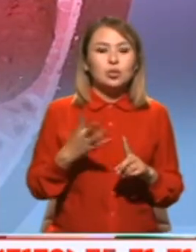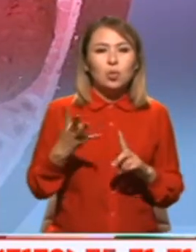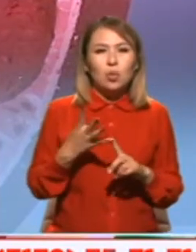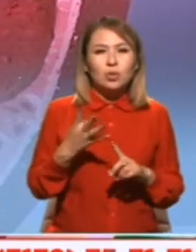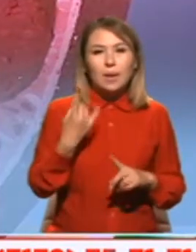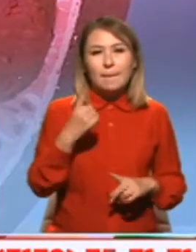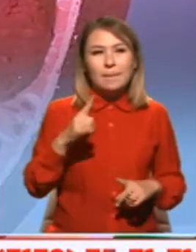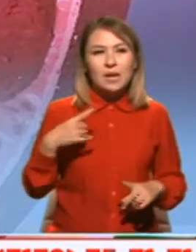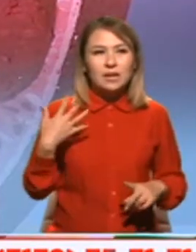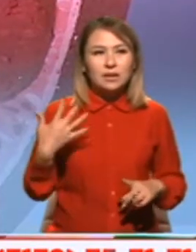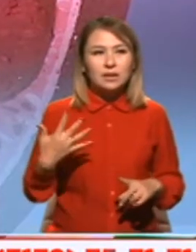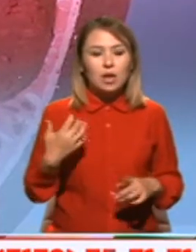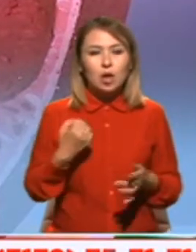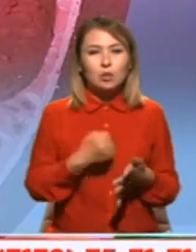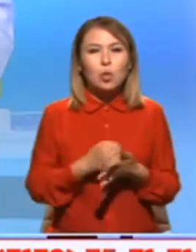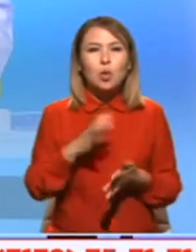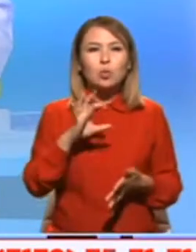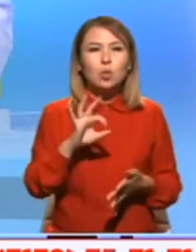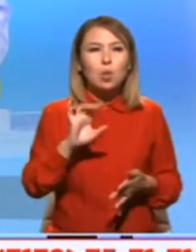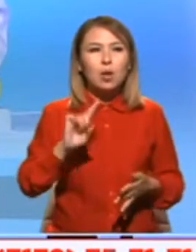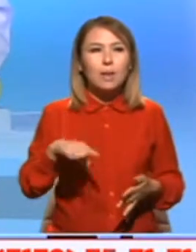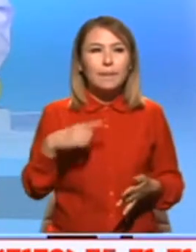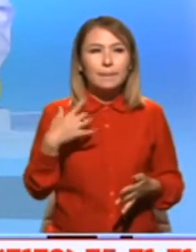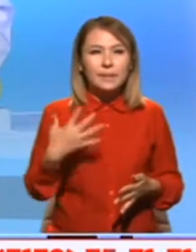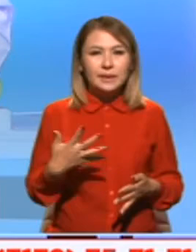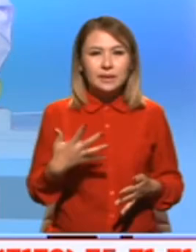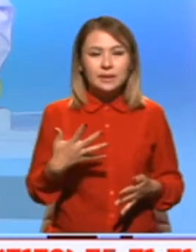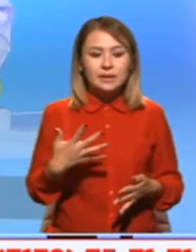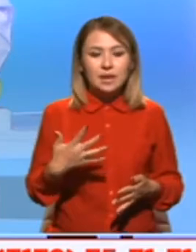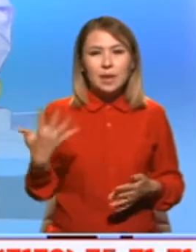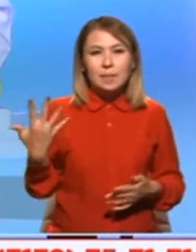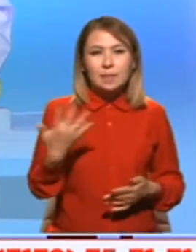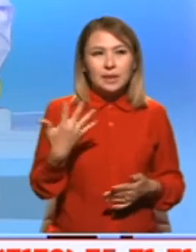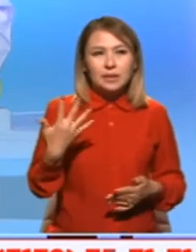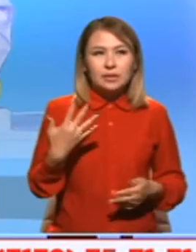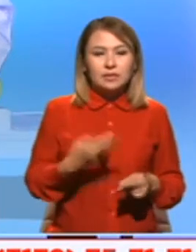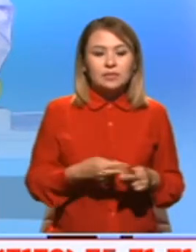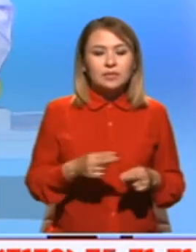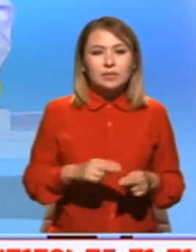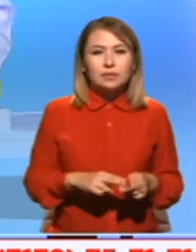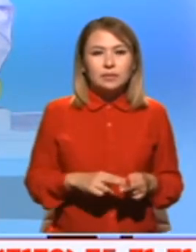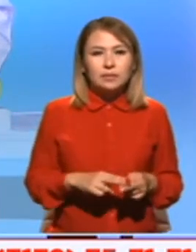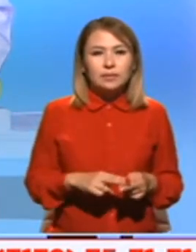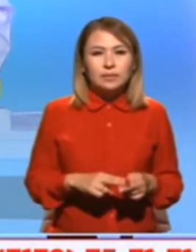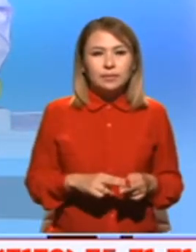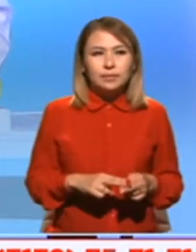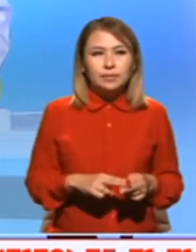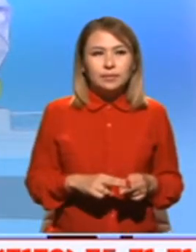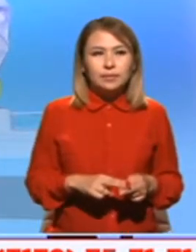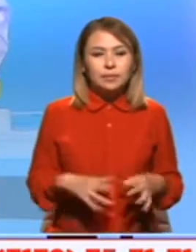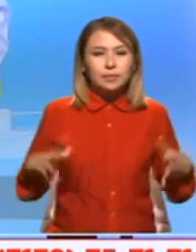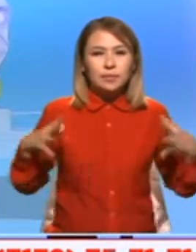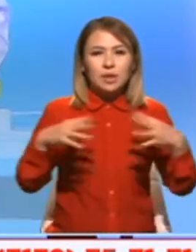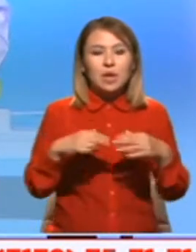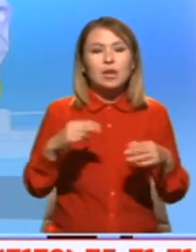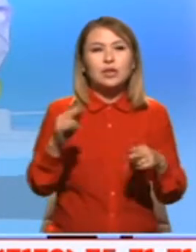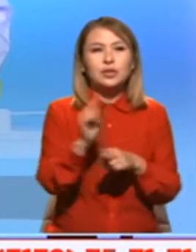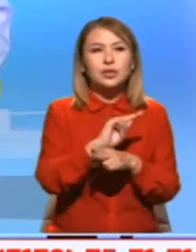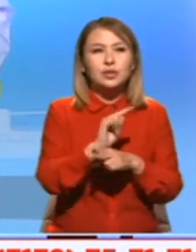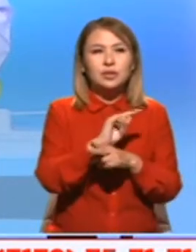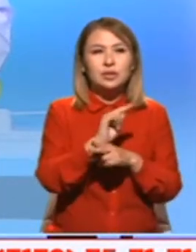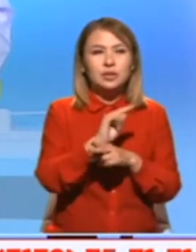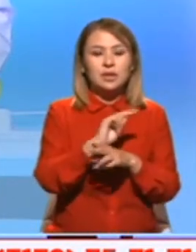1 литрдан 0,5, яғни жарты литрға дейін, ал бесінші стадияда уже бізде заместительный